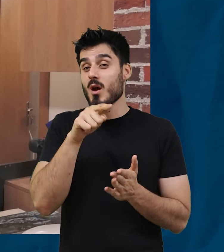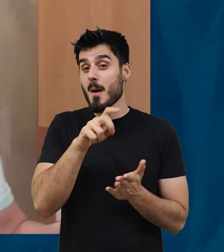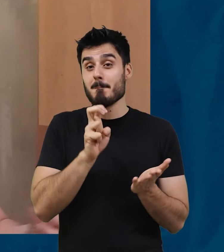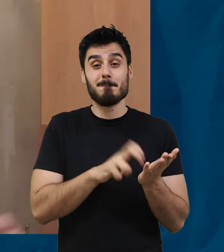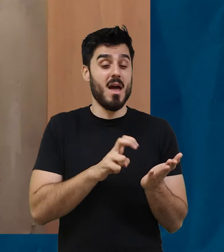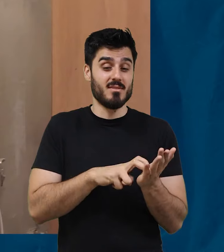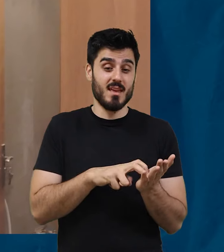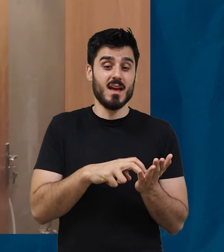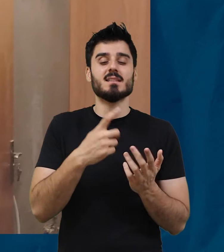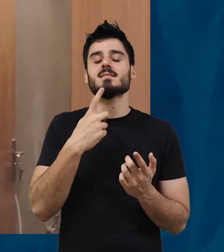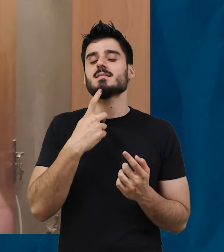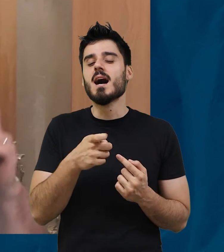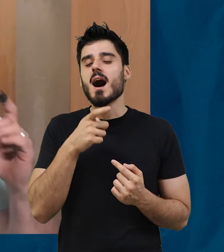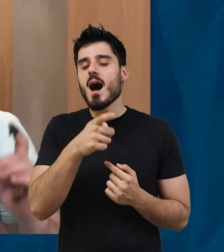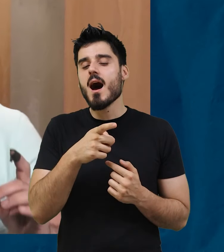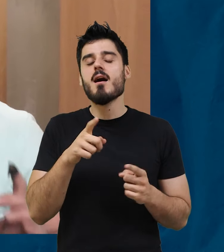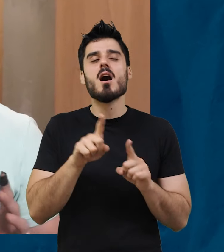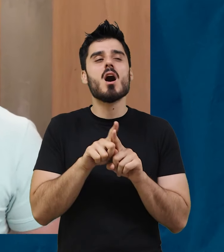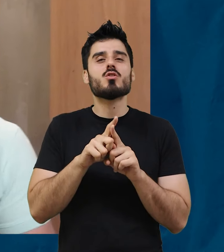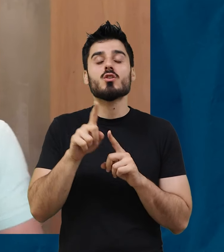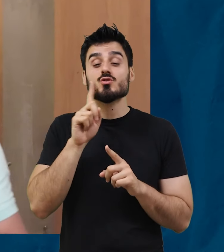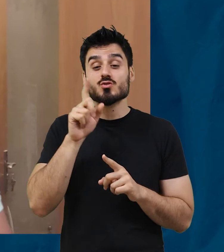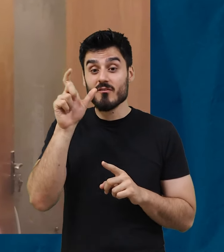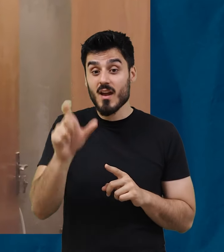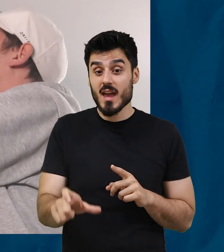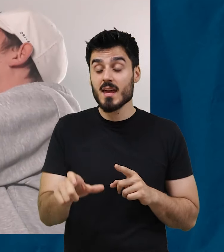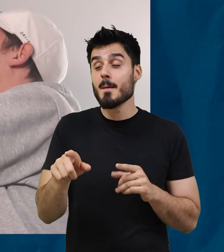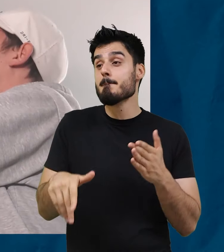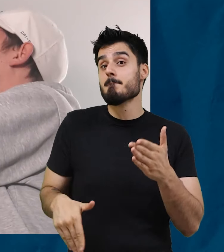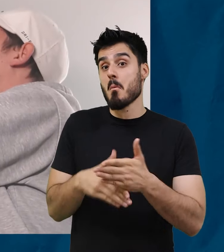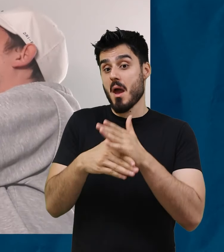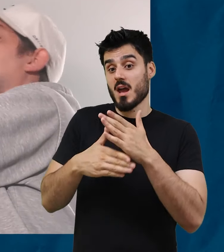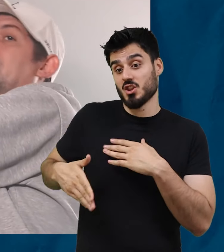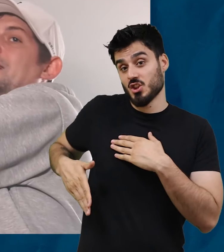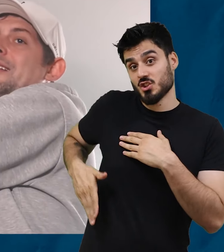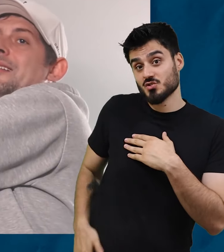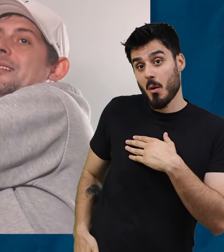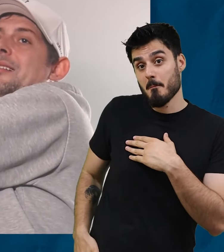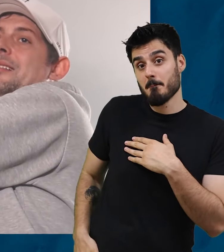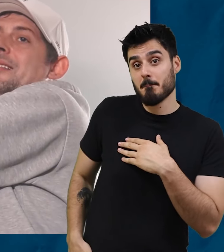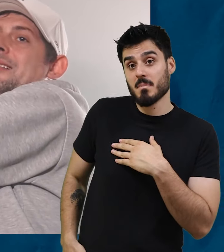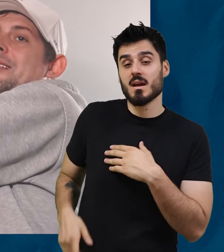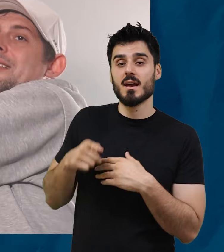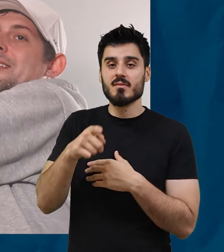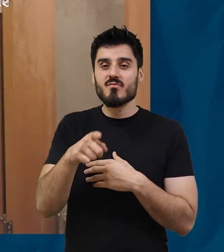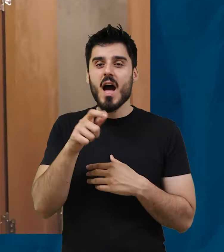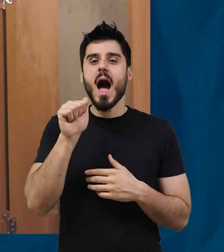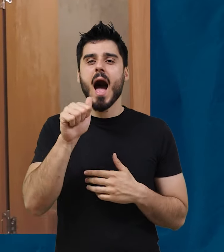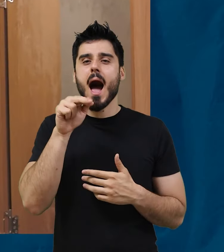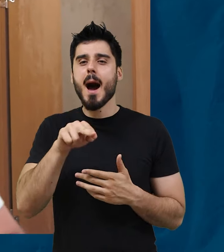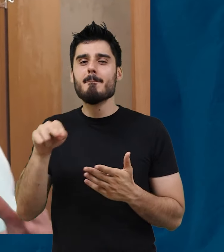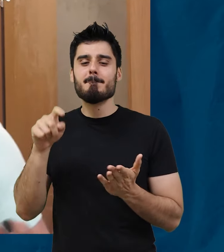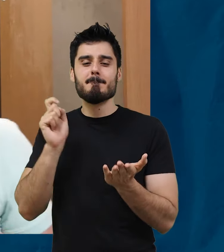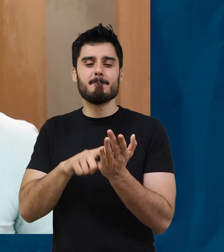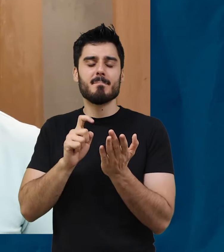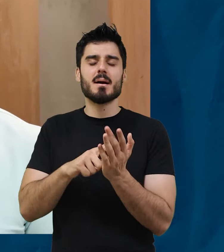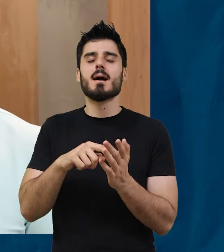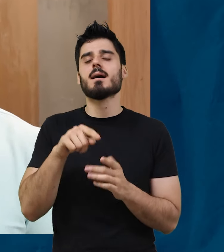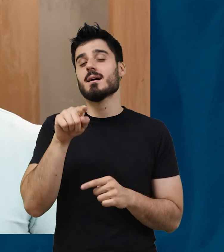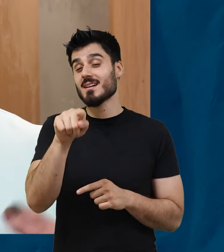Фибанк. Става въпрос буквално за асистент, който носите в джоба си или по-точно казано в телефона си. Това е приложение, което се казва